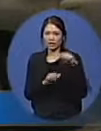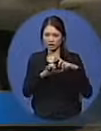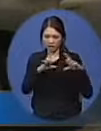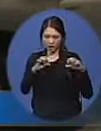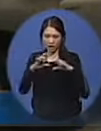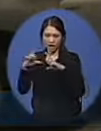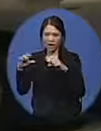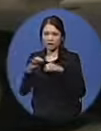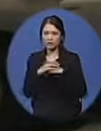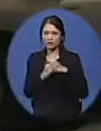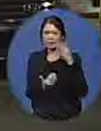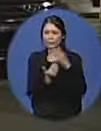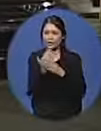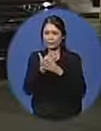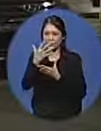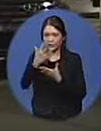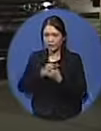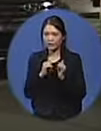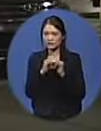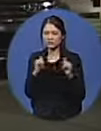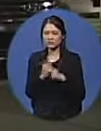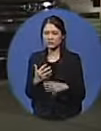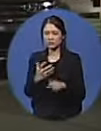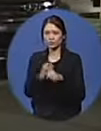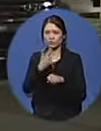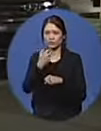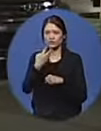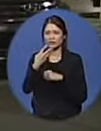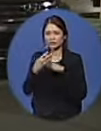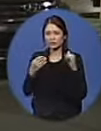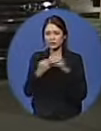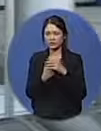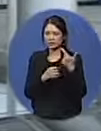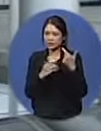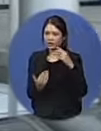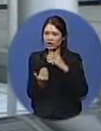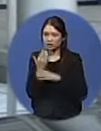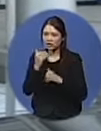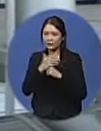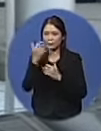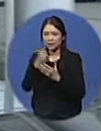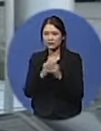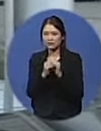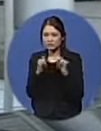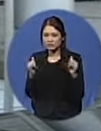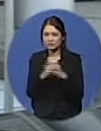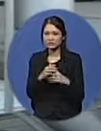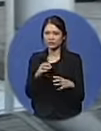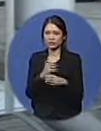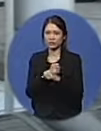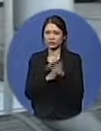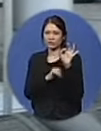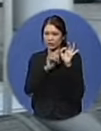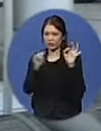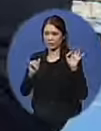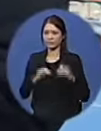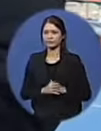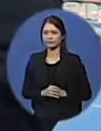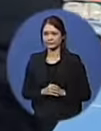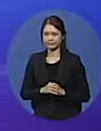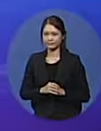장애인 차량 표지를 발급받은 사람은 74명, 6장 이상의 표지를 발급받은 사람도 10명이었습니다.